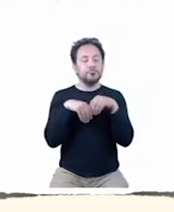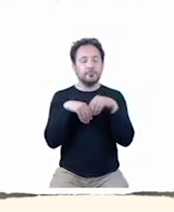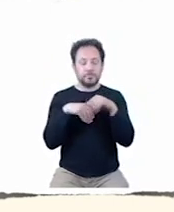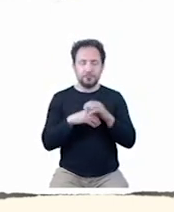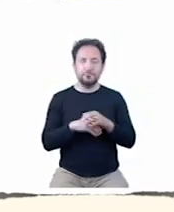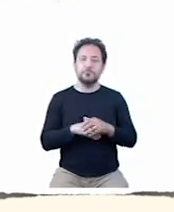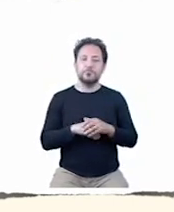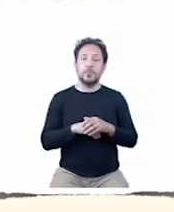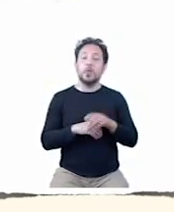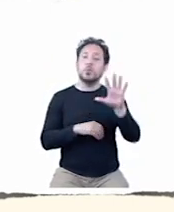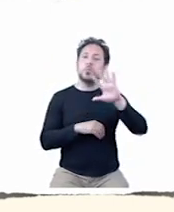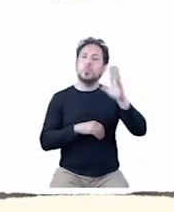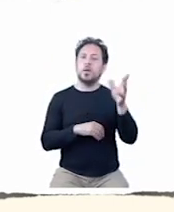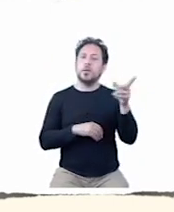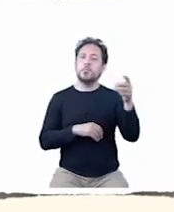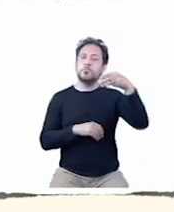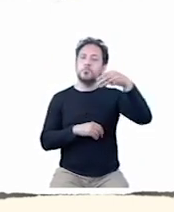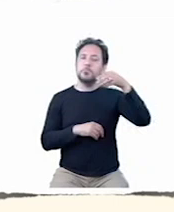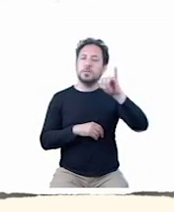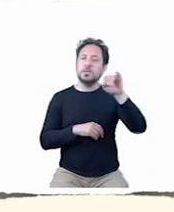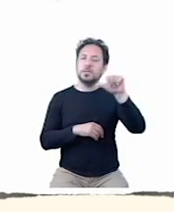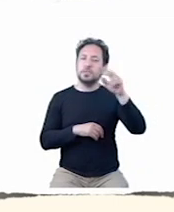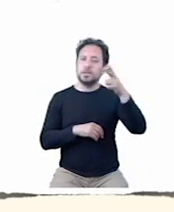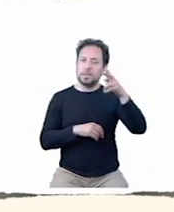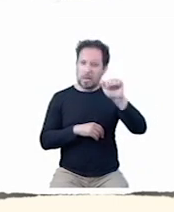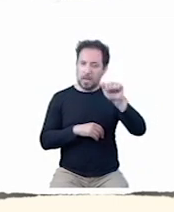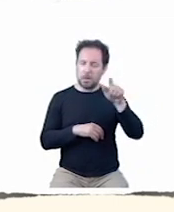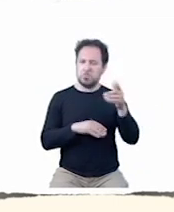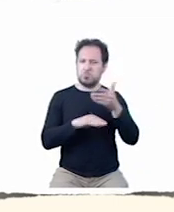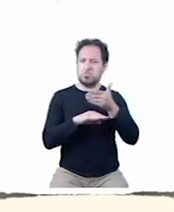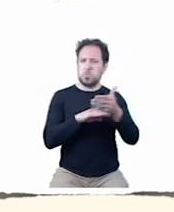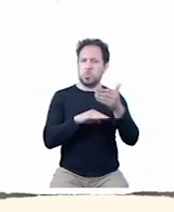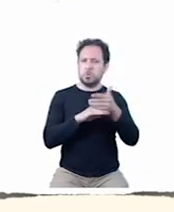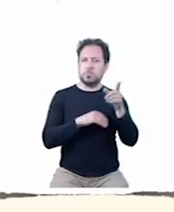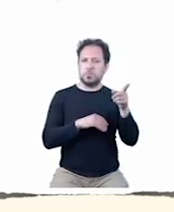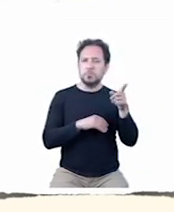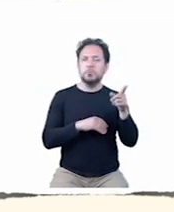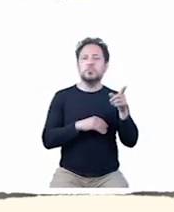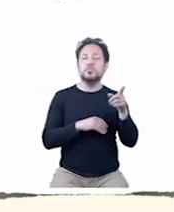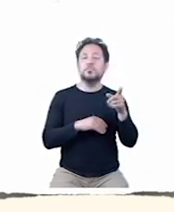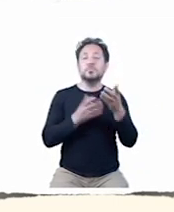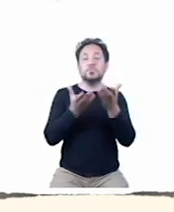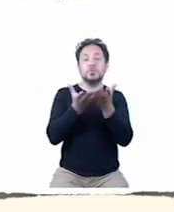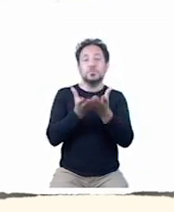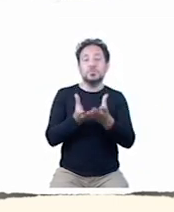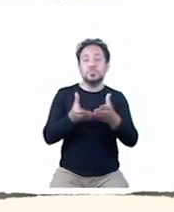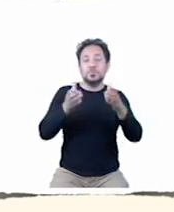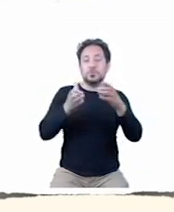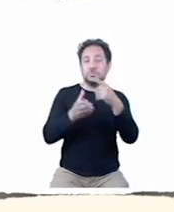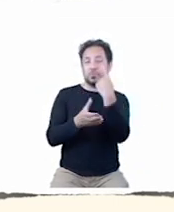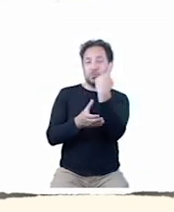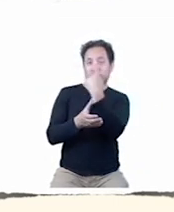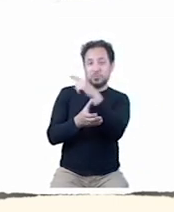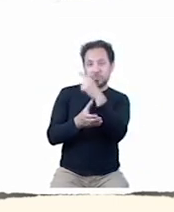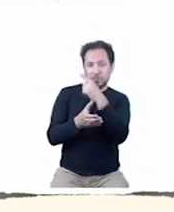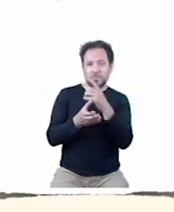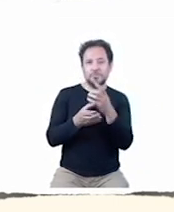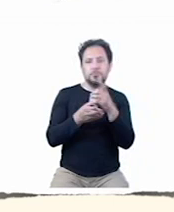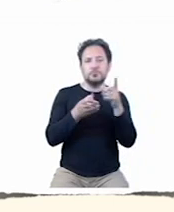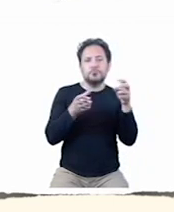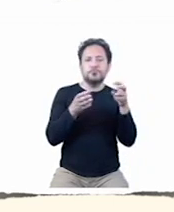Rocky. Con un colpo di zampa lanciò a Rocky un grosso pezzo di crocchetta per gatti.